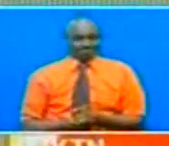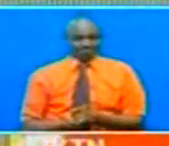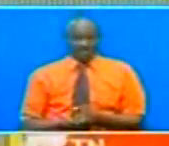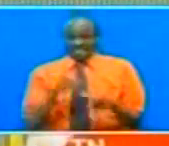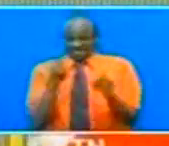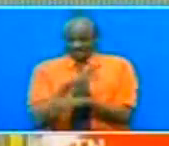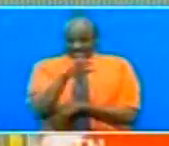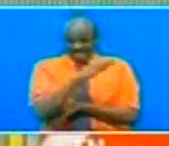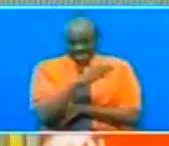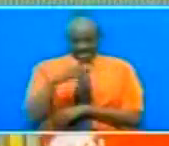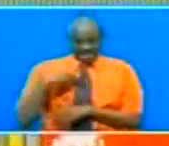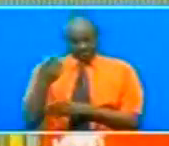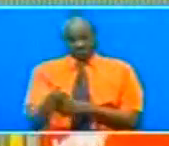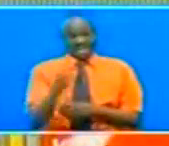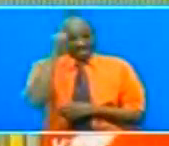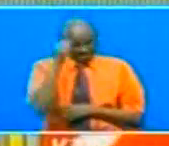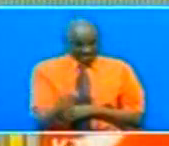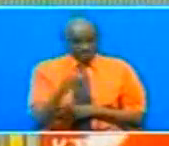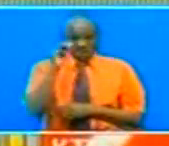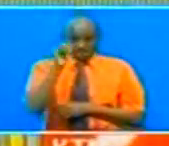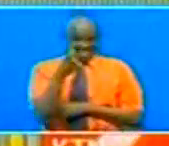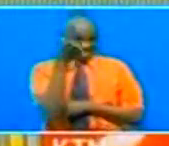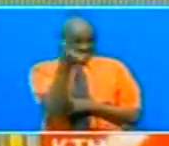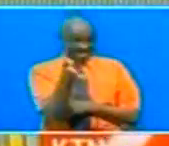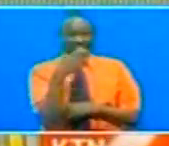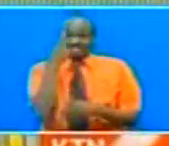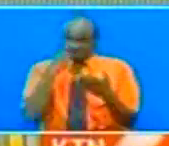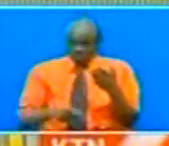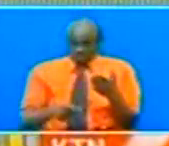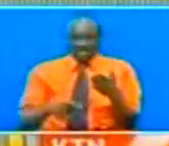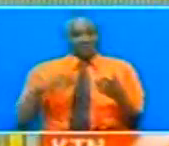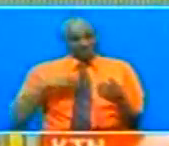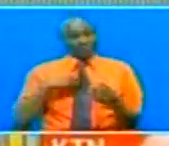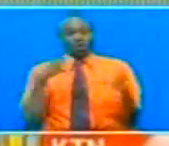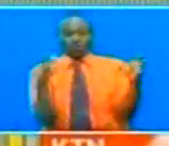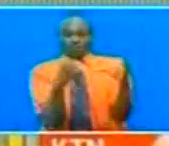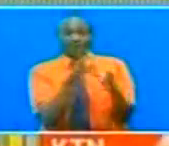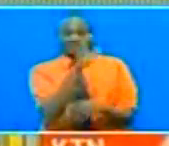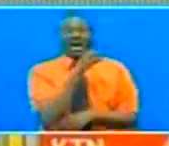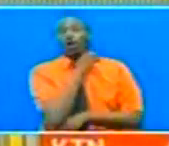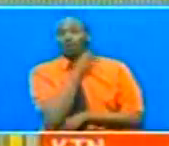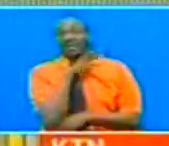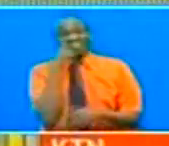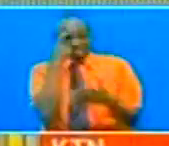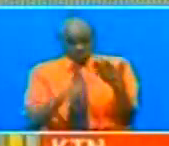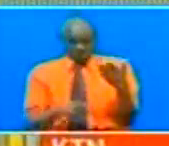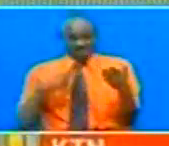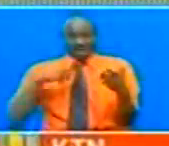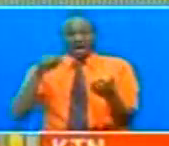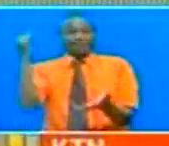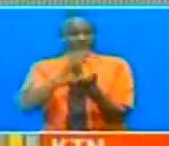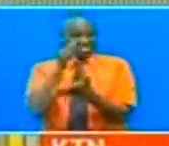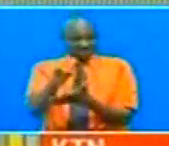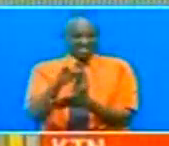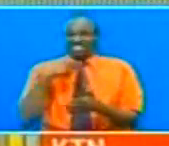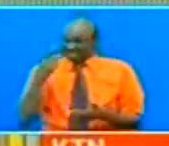Kwingineko, mbunge wa Kajiado ya Kati Joseph Nkaiseri amesema malalamiko ya chama chake kuhusu kuteuliwa kwake